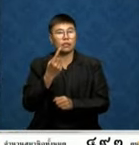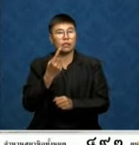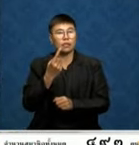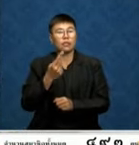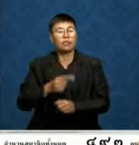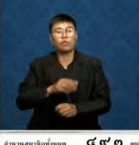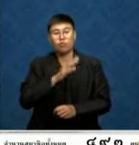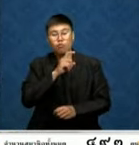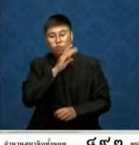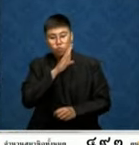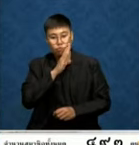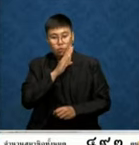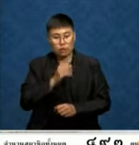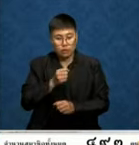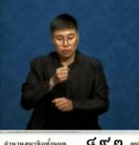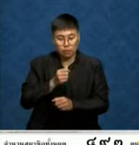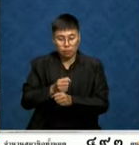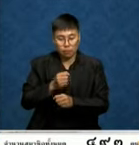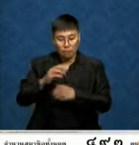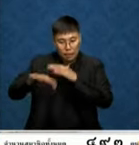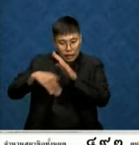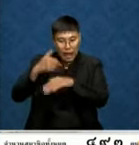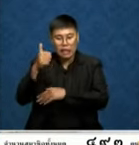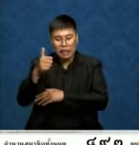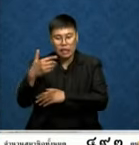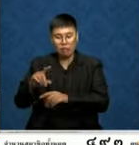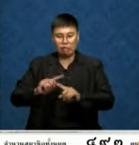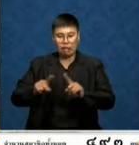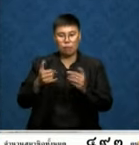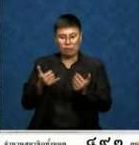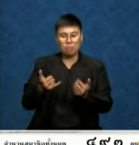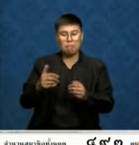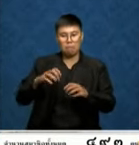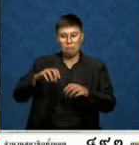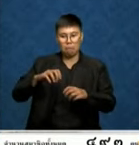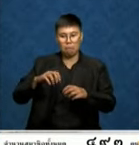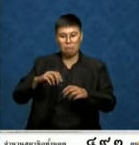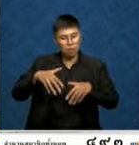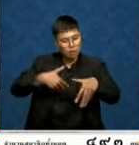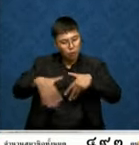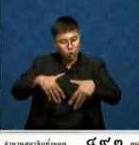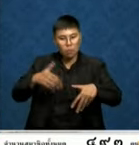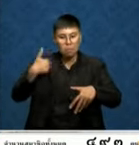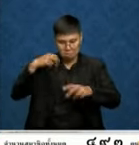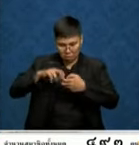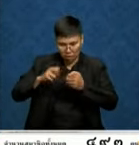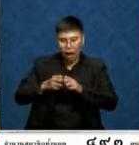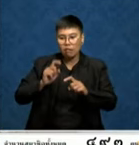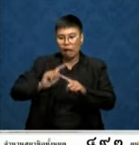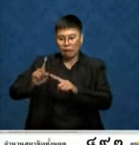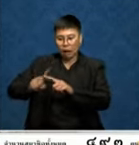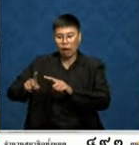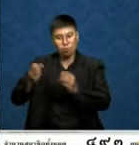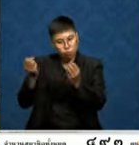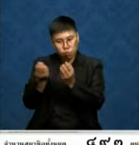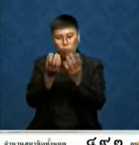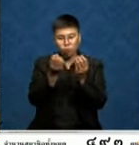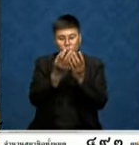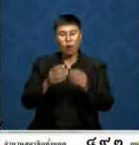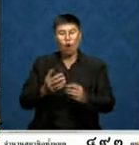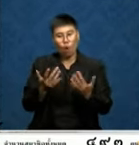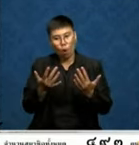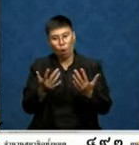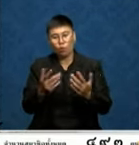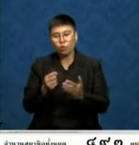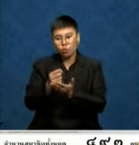ได้อย่างดีแล้วแต่ว่าปัจจุบันในพื้นที่ยังมีปัญหาอยู่เยอะยังมีอีกหลายมุมครับที่จะต้องได้รับการแก้ไขแล้วก็พี่น้องประช